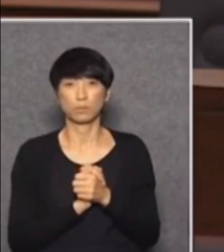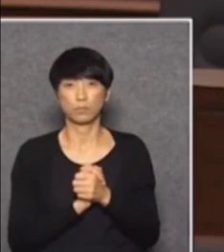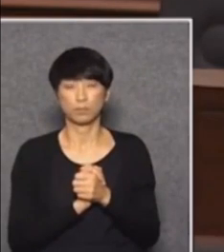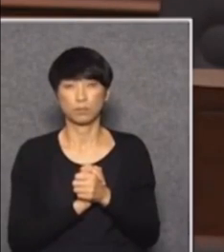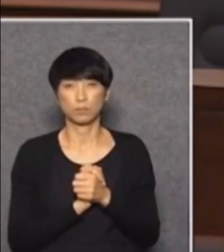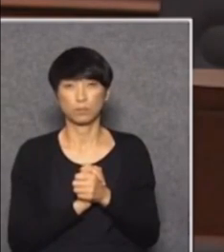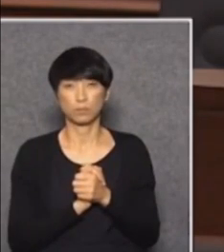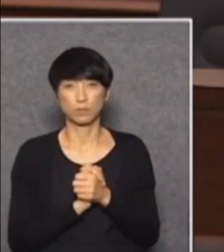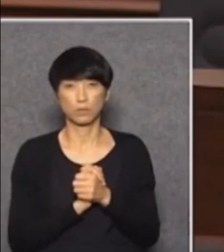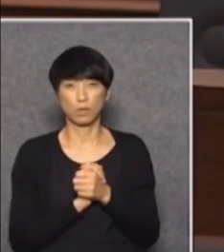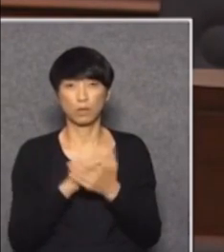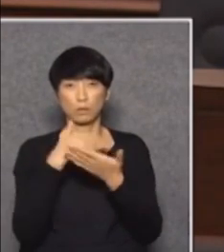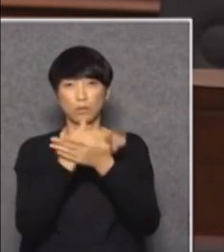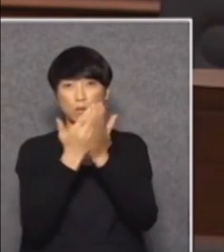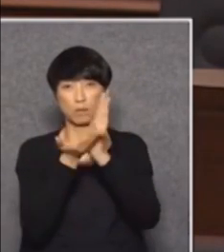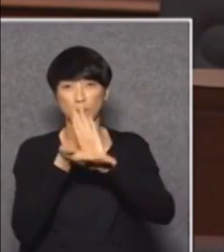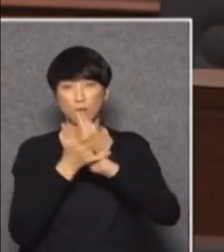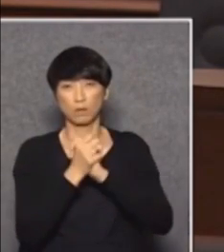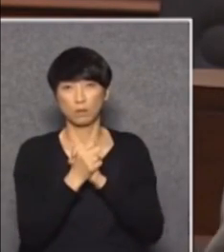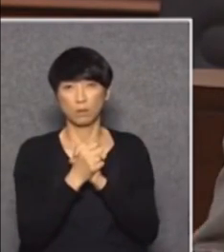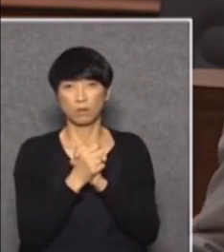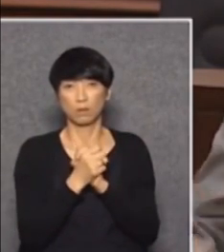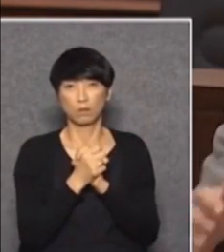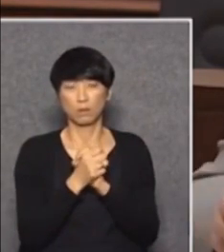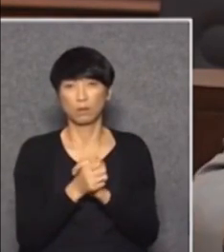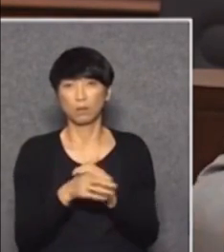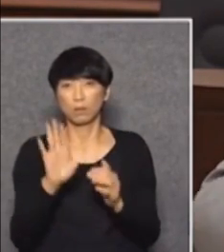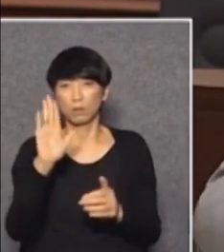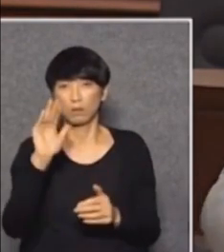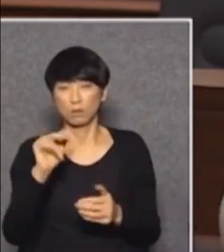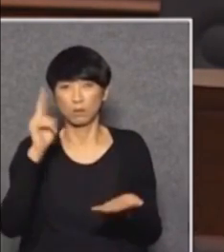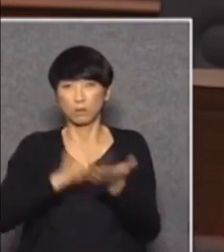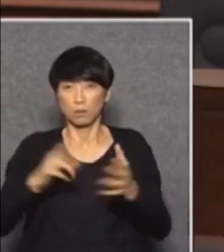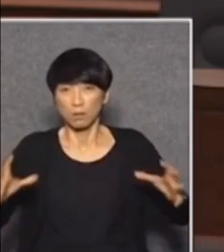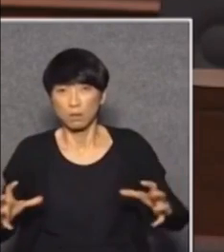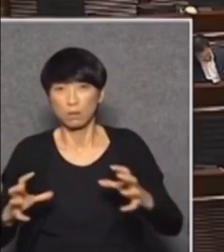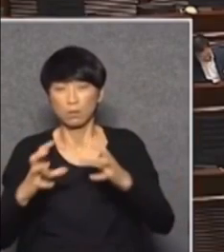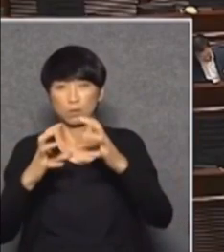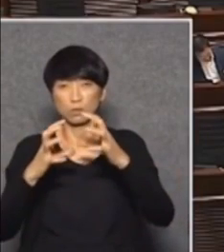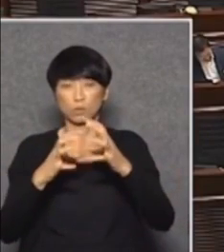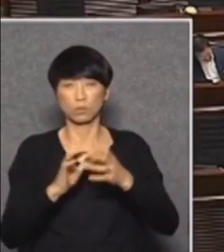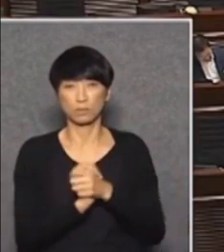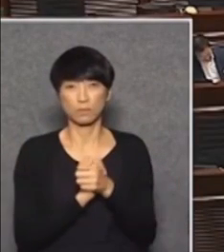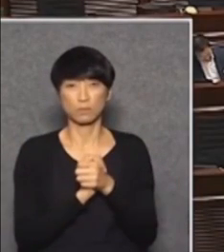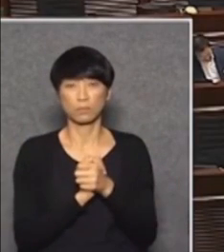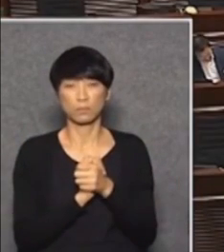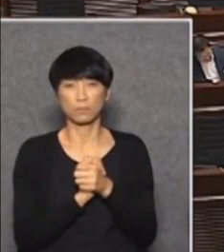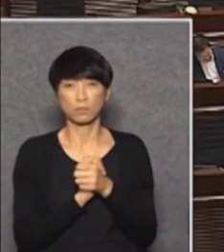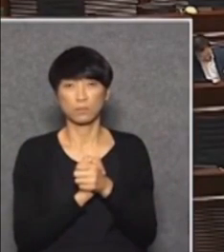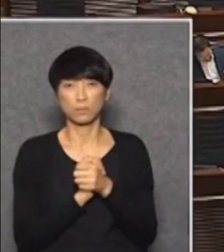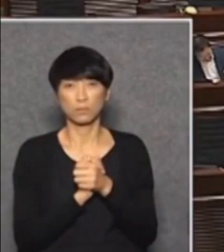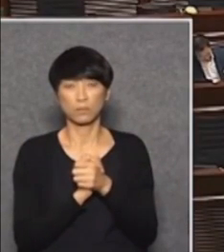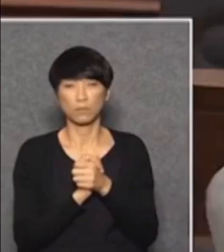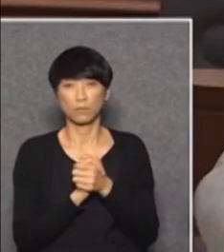憑決心可把信念團結，如逢逆